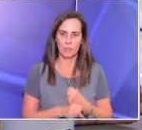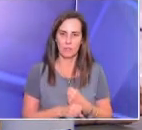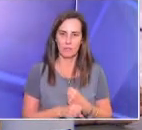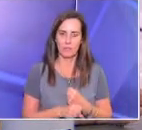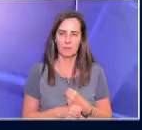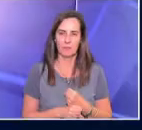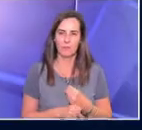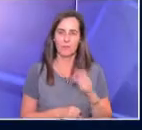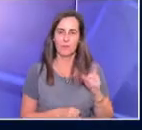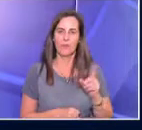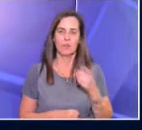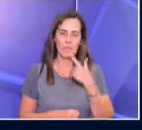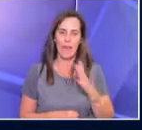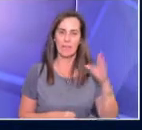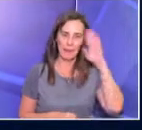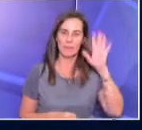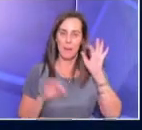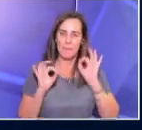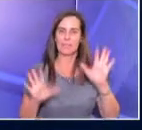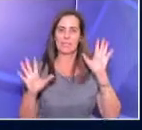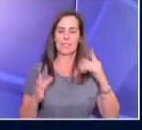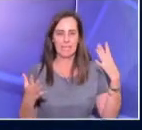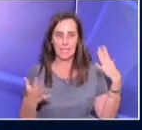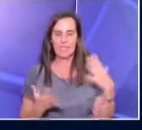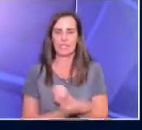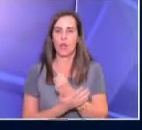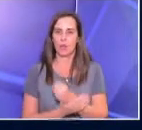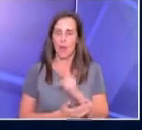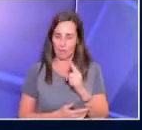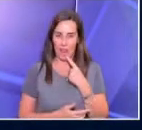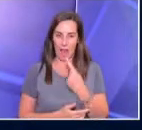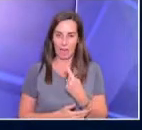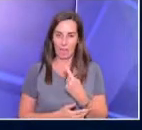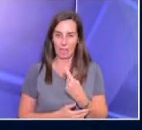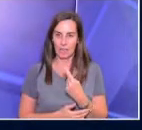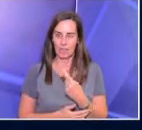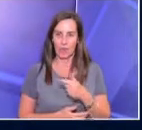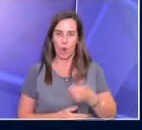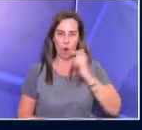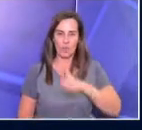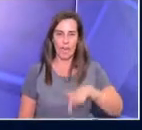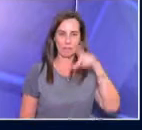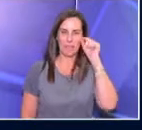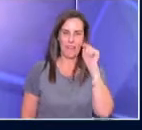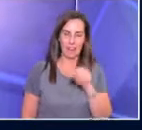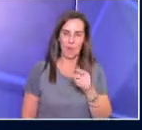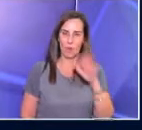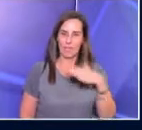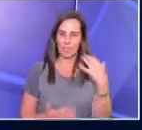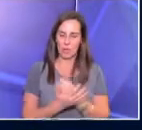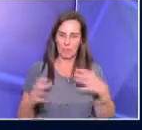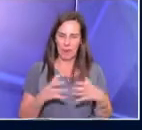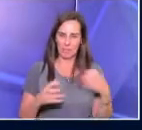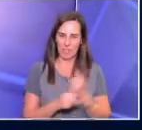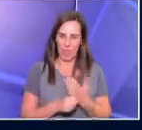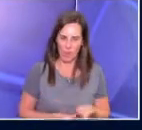קצת פתטית. אוקיי, נניח בחיפה בסדר, זה ניצחון של... אבל לבוא ולהגיד חולדאי בתל אביב, עוד ניצחון למחנה